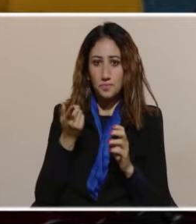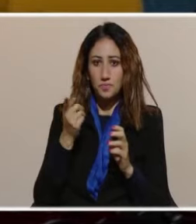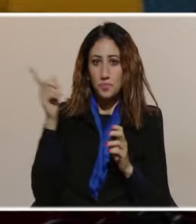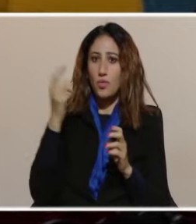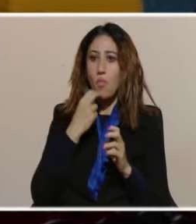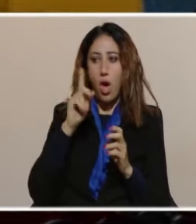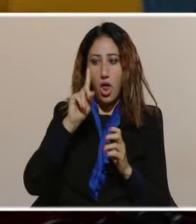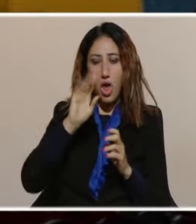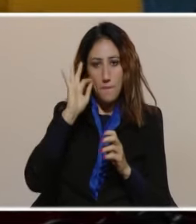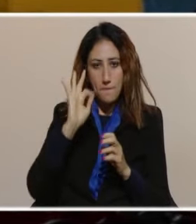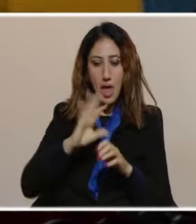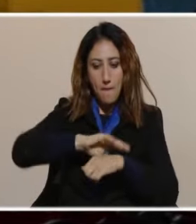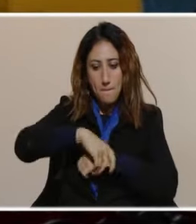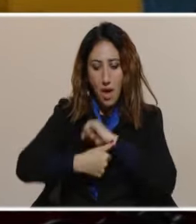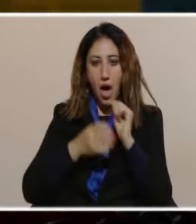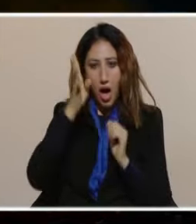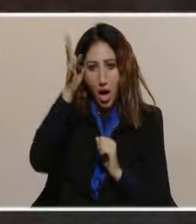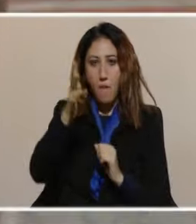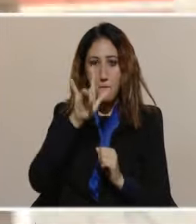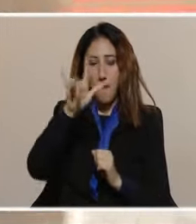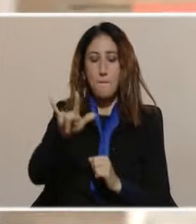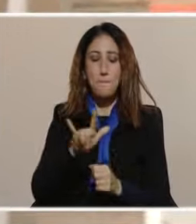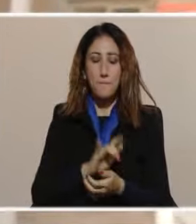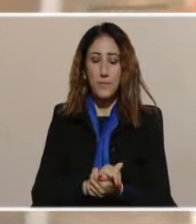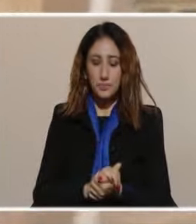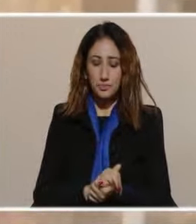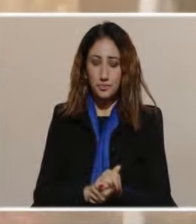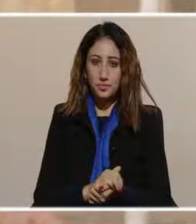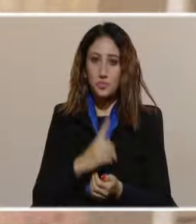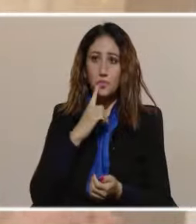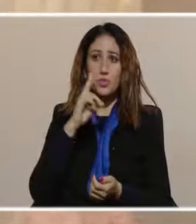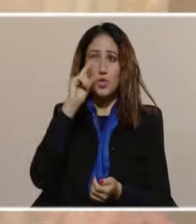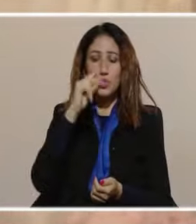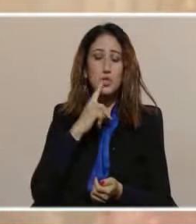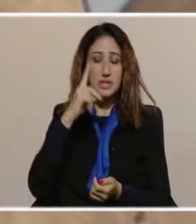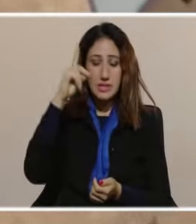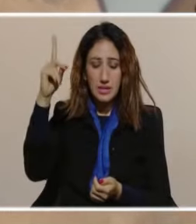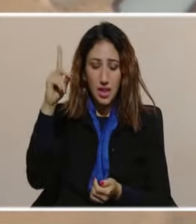فهو كان متمسك بيه لأبعد الحدود يعني. وبعد 20 سنة